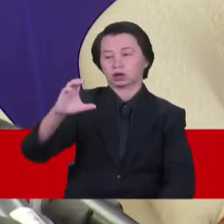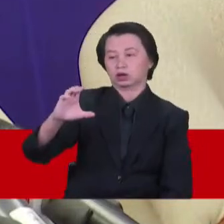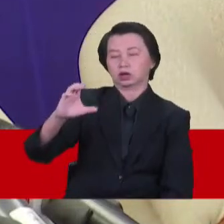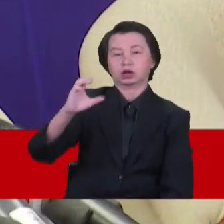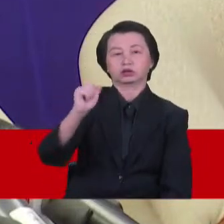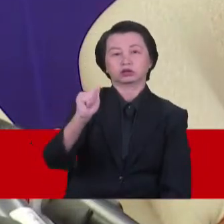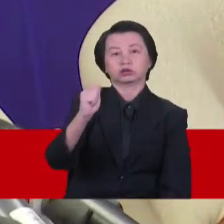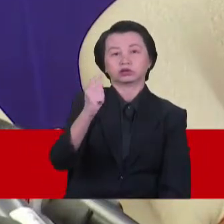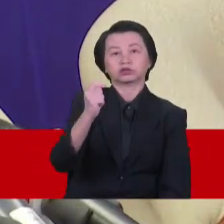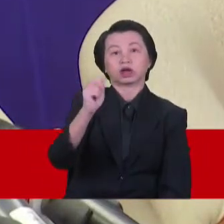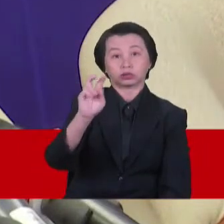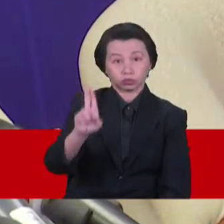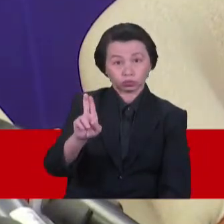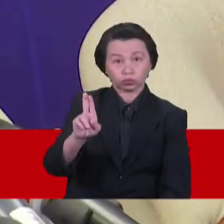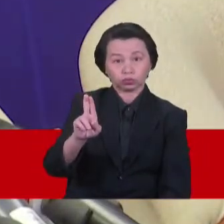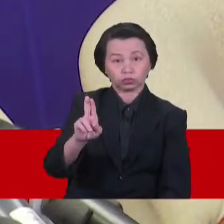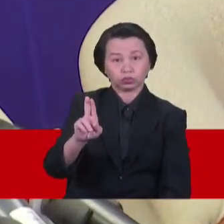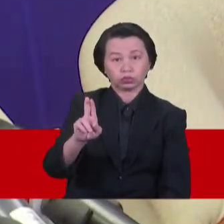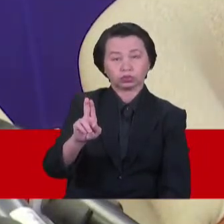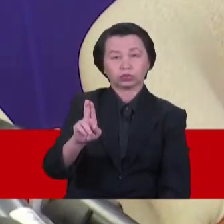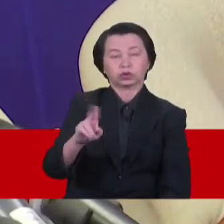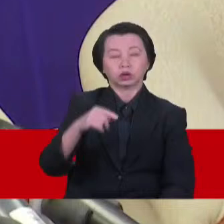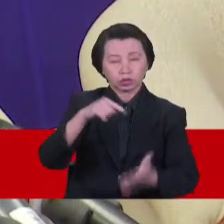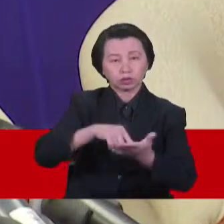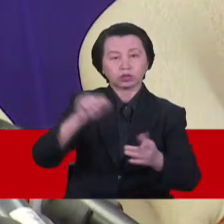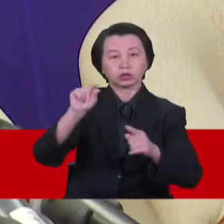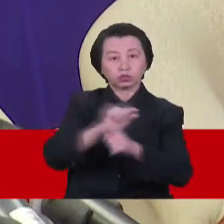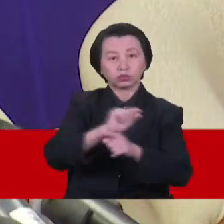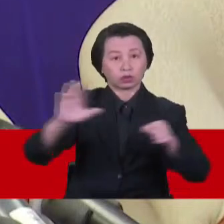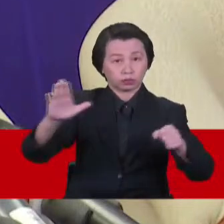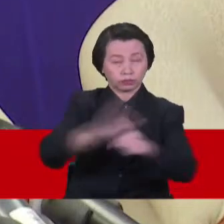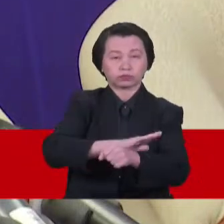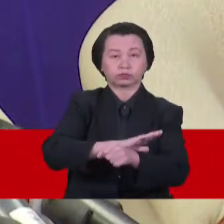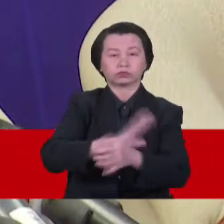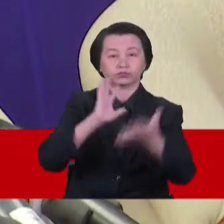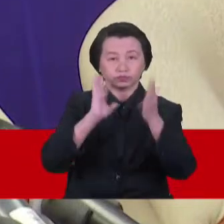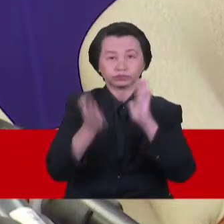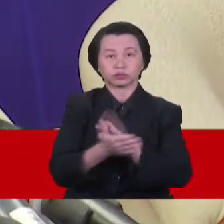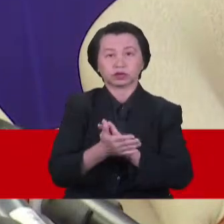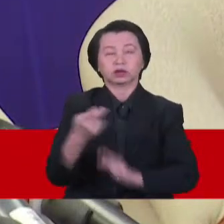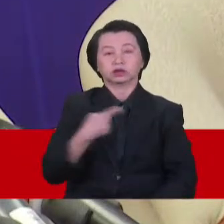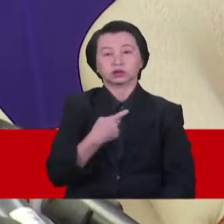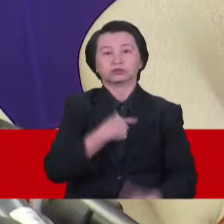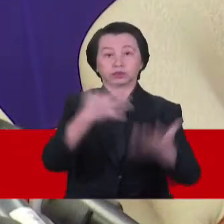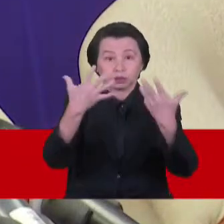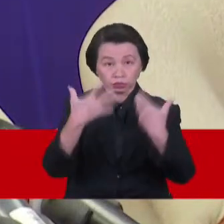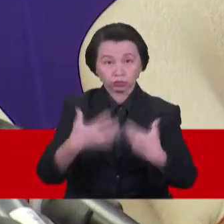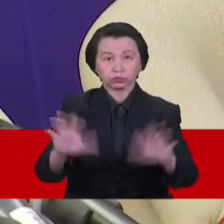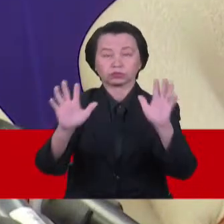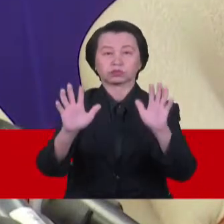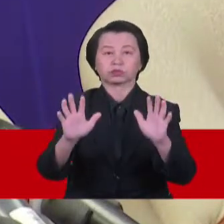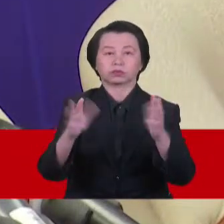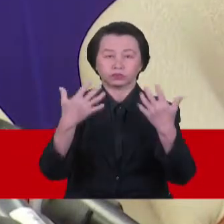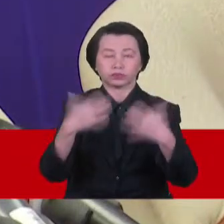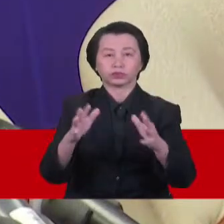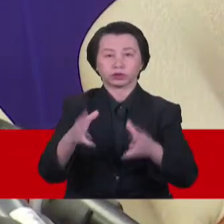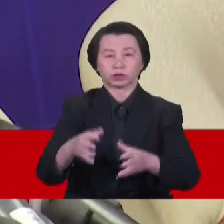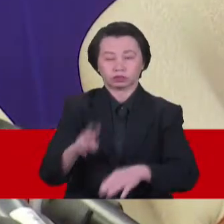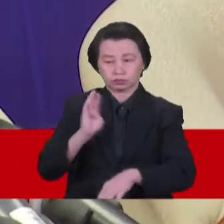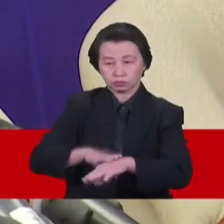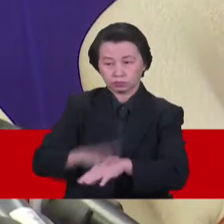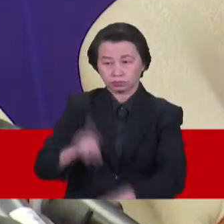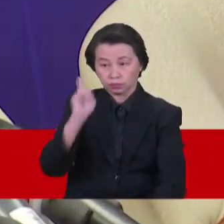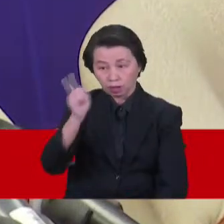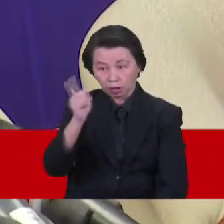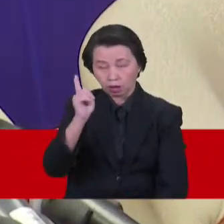ya, ini kami akan gunakan sepenuhnya. Jadi kami telah juga memberi amaran